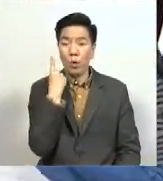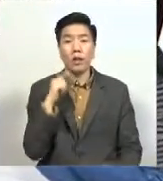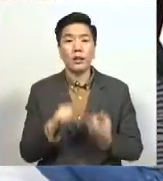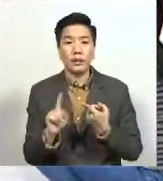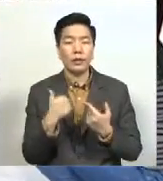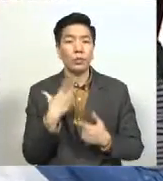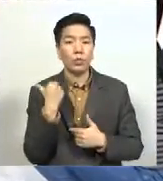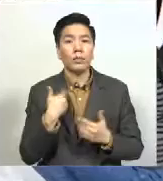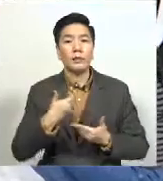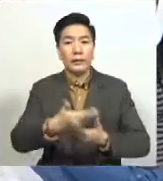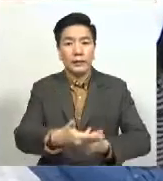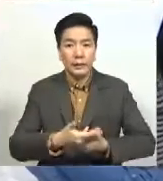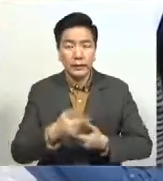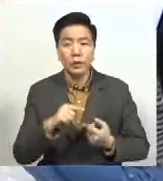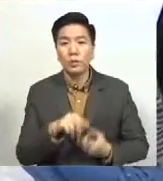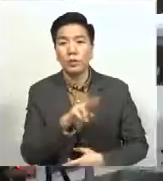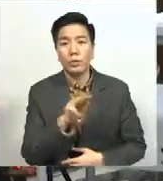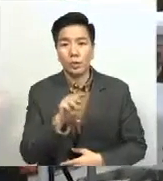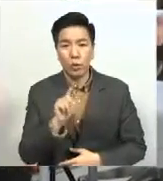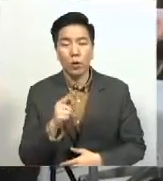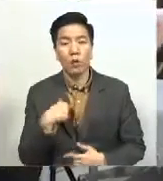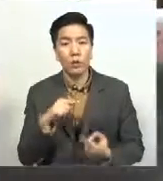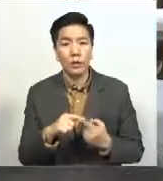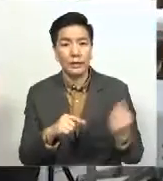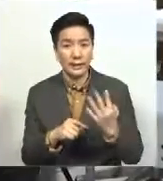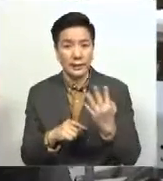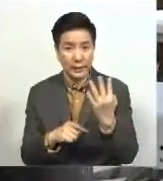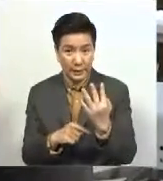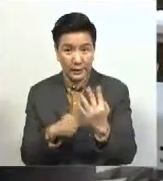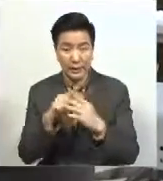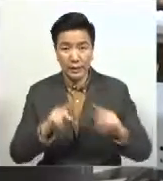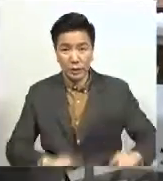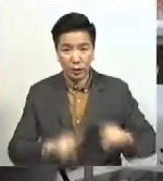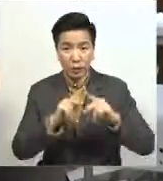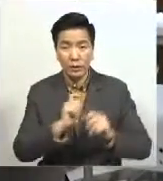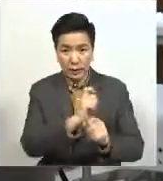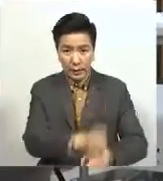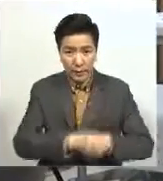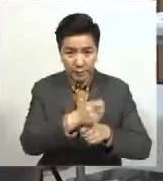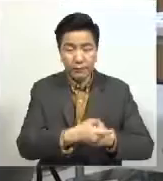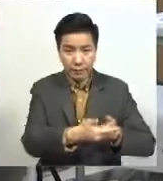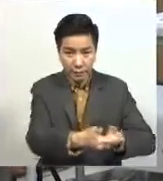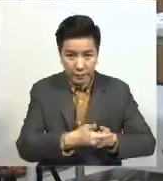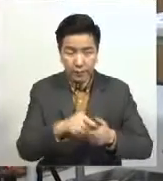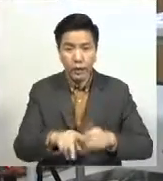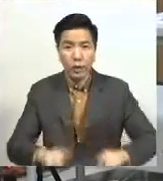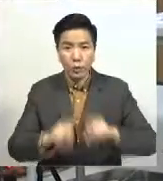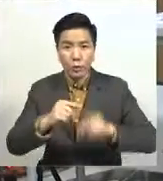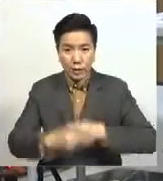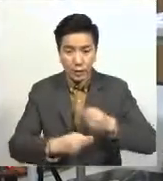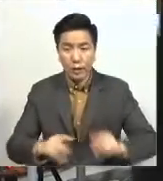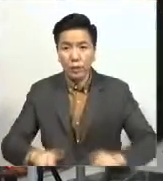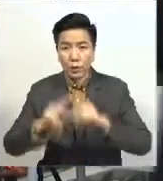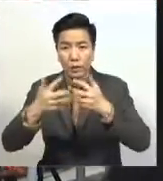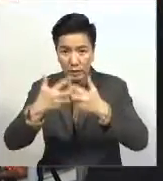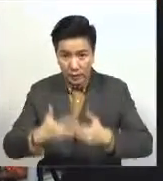านนี้เนี่ยนะคะเขาได้มีการเชิญรัฐมนตรี4กระทรวงด้วยการที่เกี่ยวข้องทั้งกระทรวงเกษตรและสหกรณ์กระทรวงพาณิชย์กระทรวงอุ